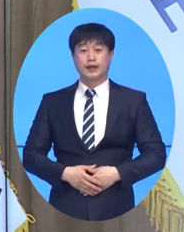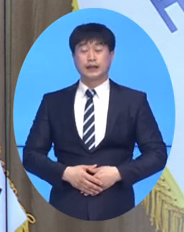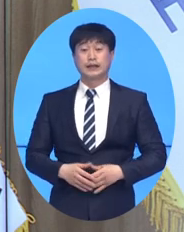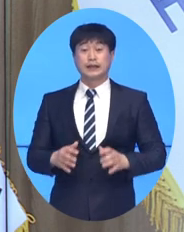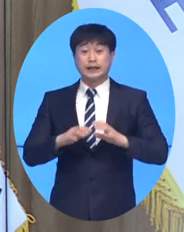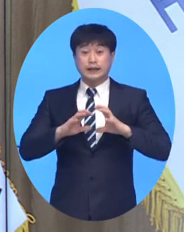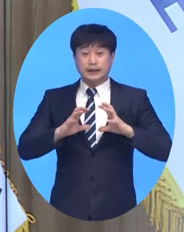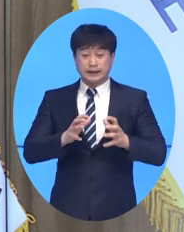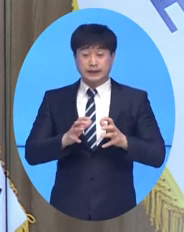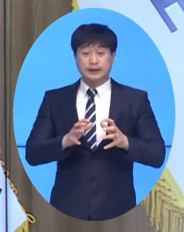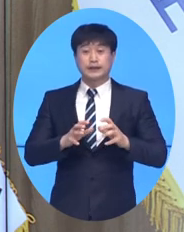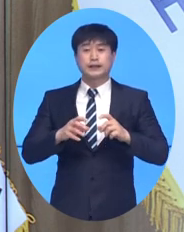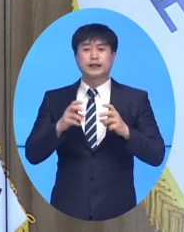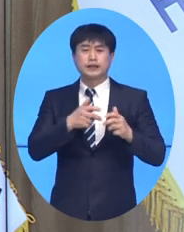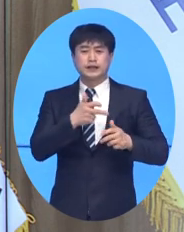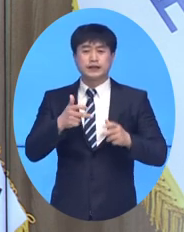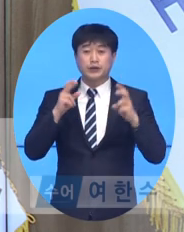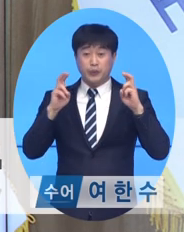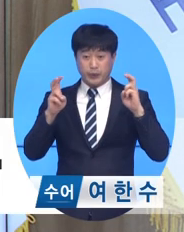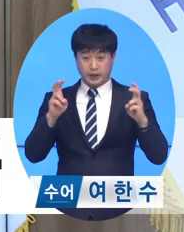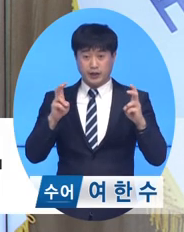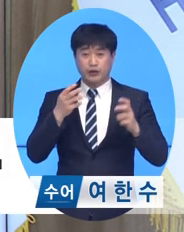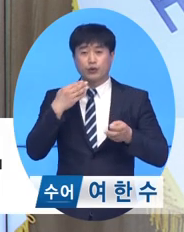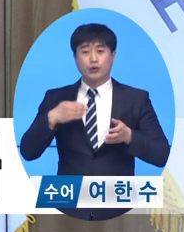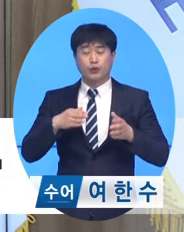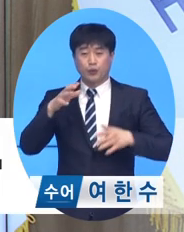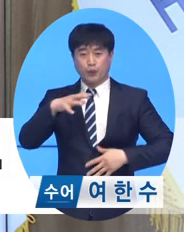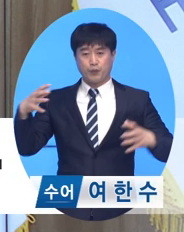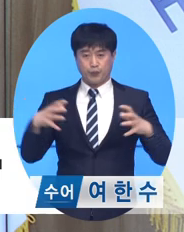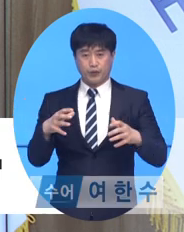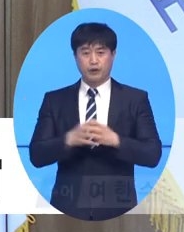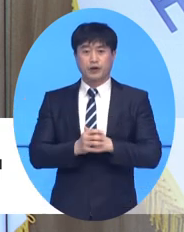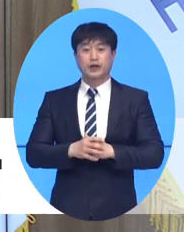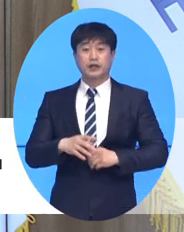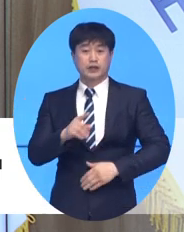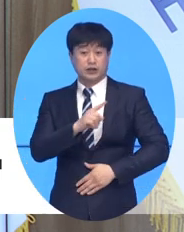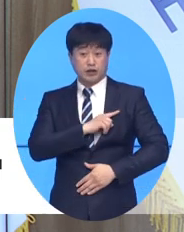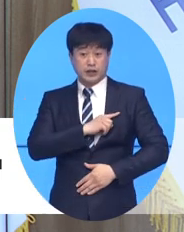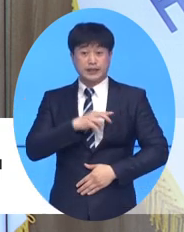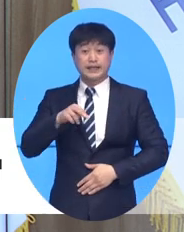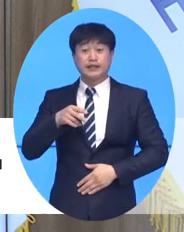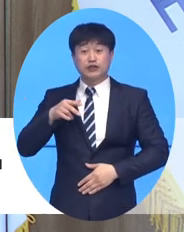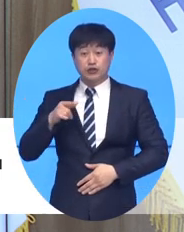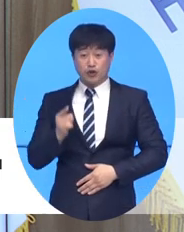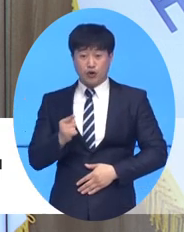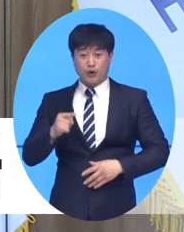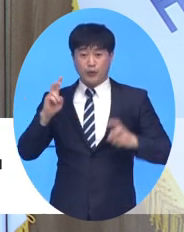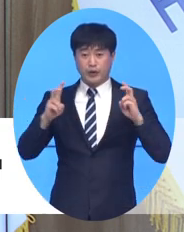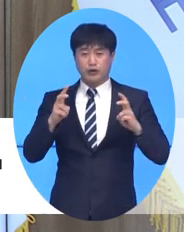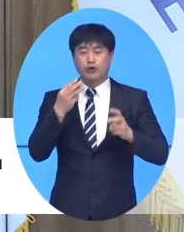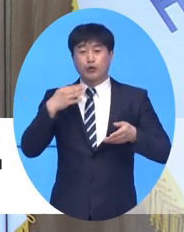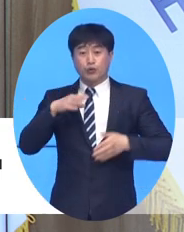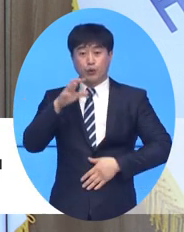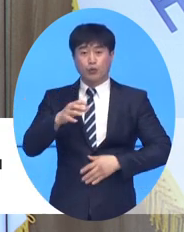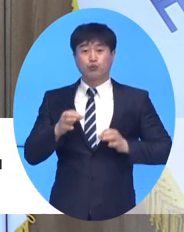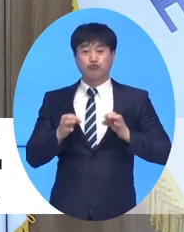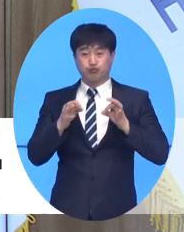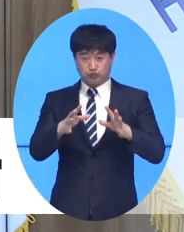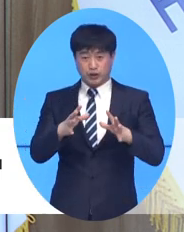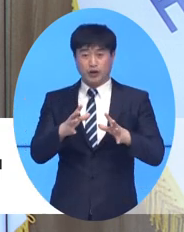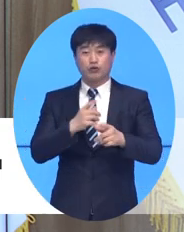글로벌 기업들이 경기도로 모여들고 있습니다. 세계 1위를 자랑하는 벨기에 산업용 센서 기업이 경기도에 추가 투자하기로